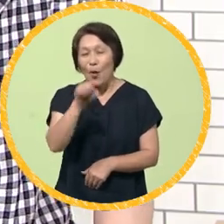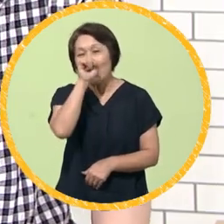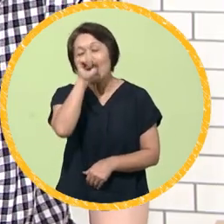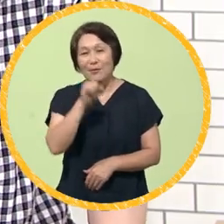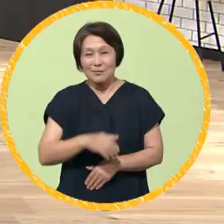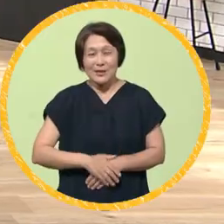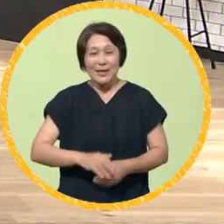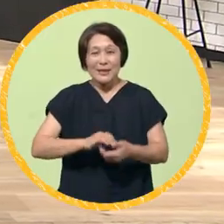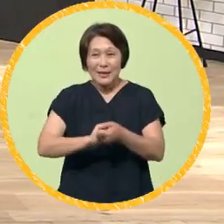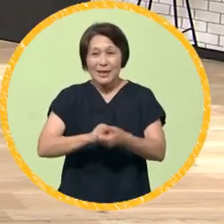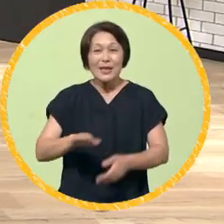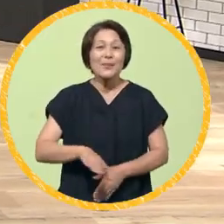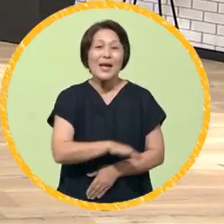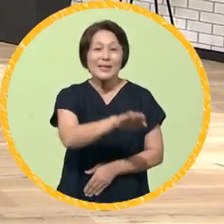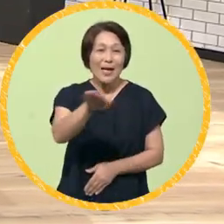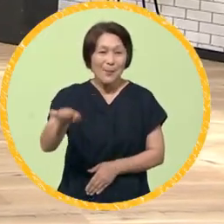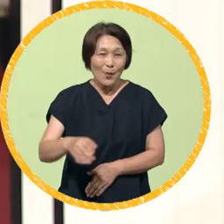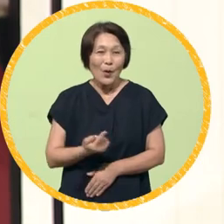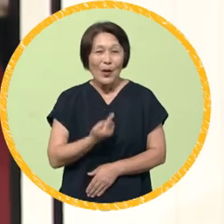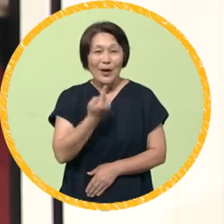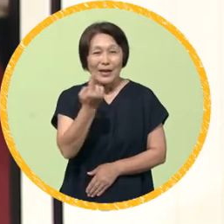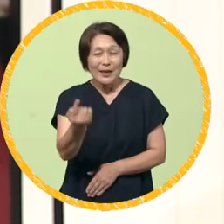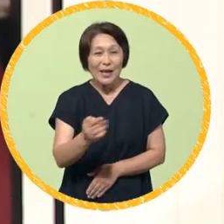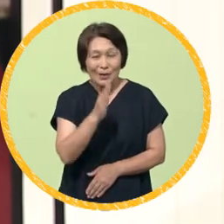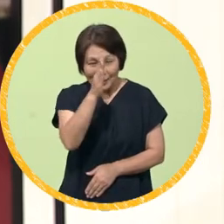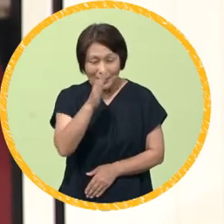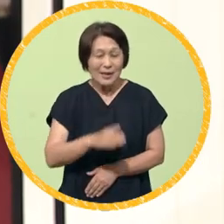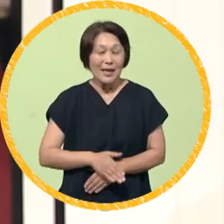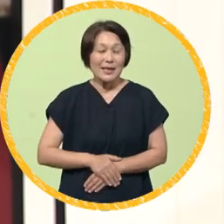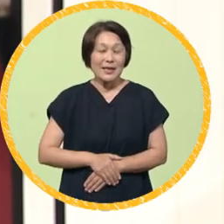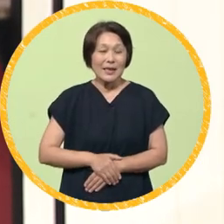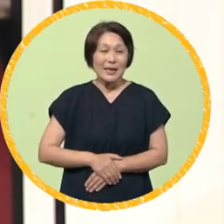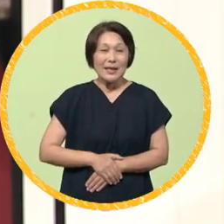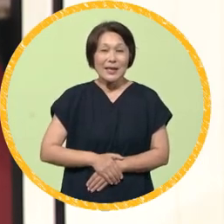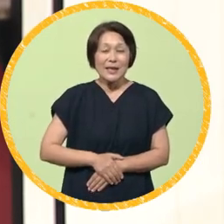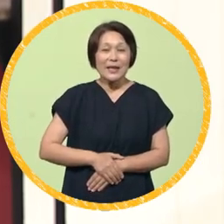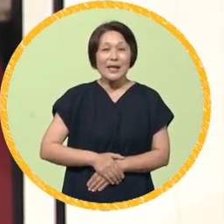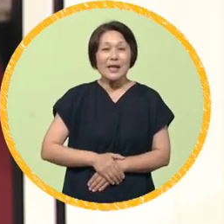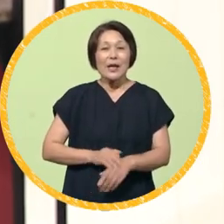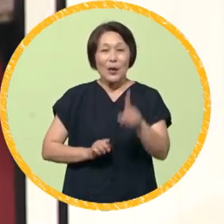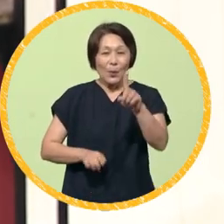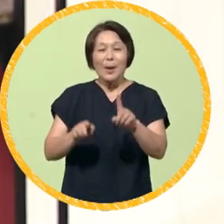ね ぜひ皆さんも、お出かけください。横須賀猿島でワンピースを楽しもう。お送りしました。